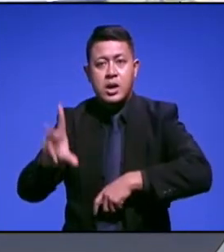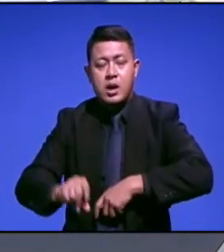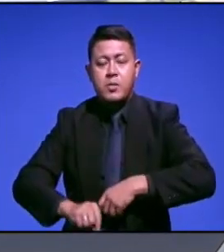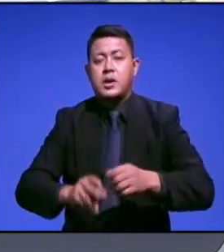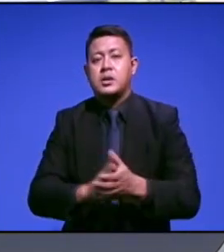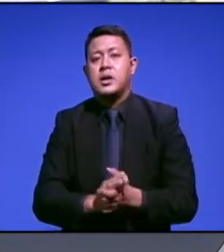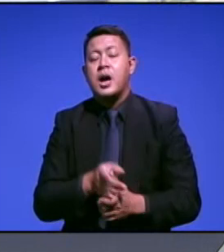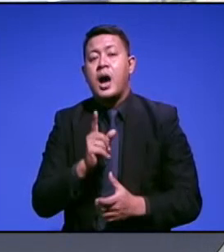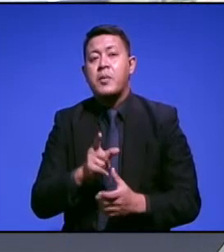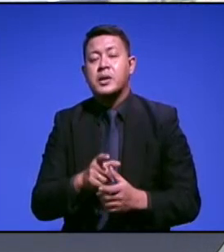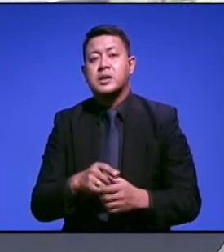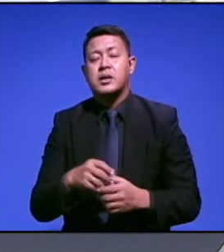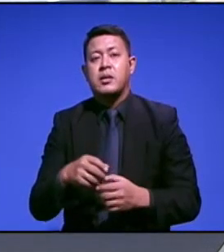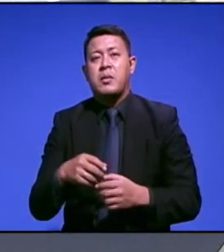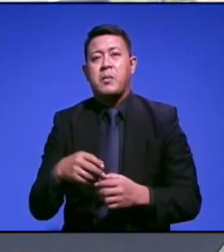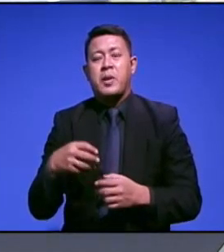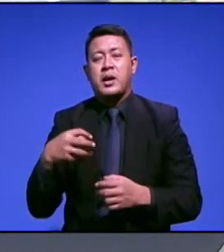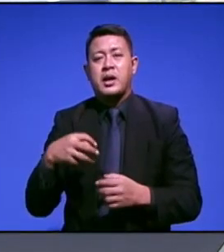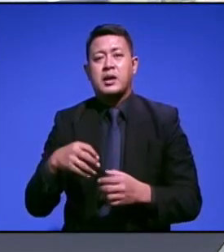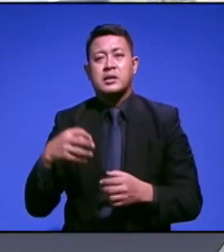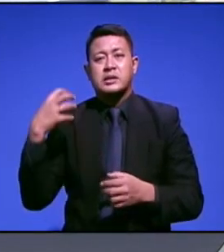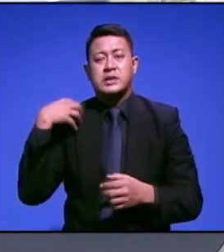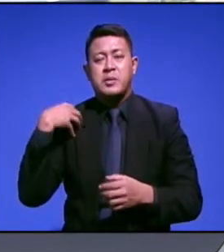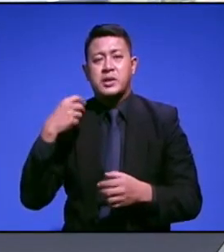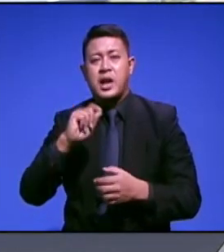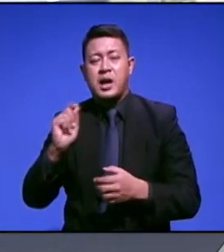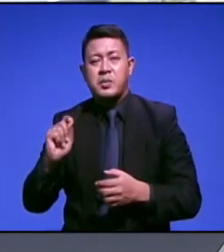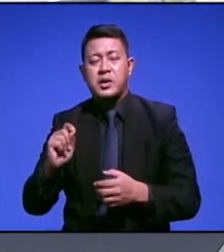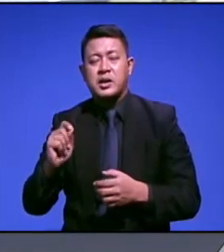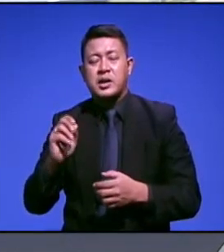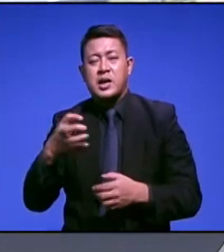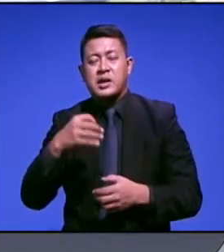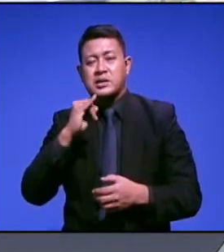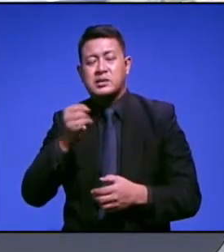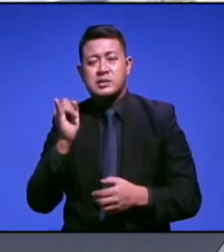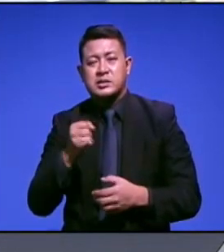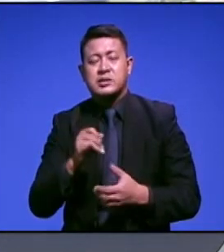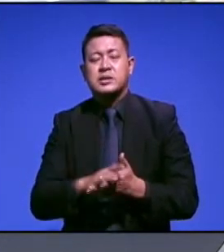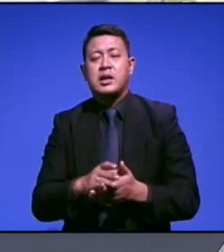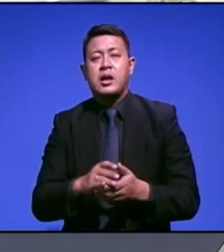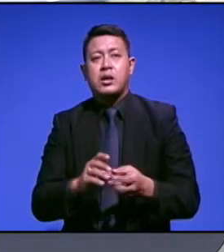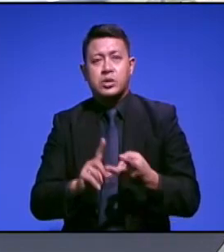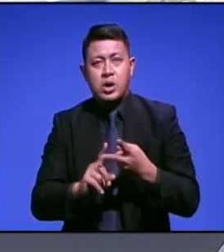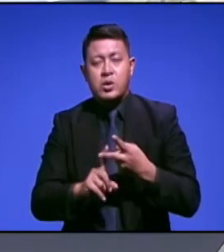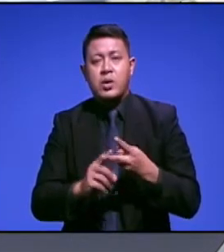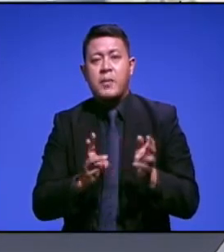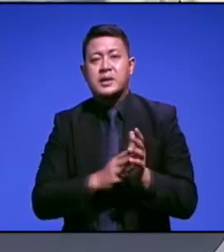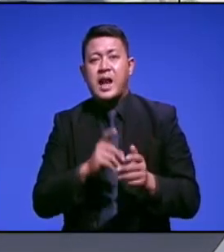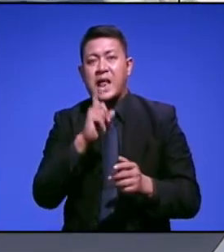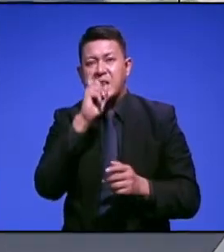pasal penggunaan gelar akademik tanpa hak, Sutarman juga disangkakan pasal penipuan dalam proses rekrutmen calon